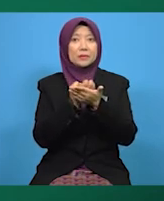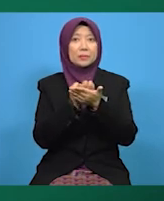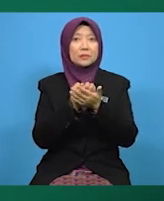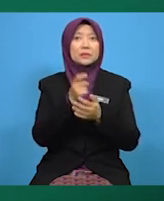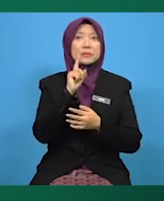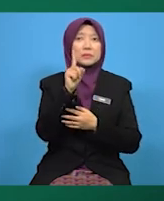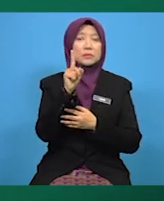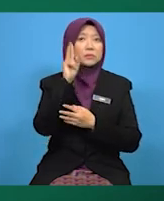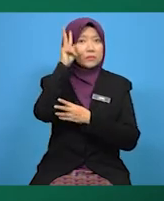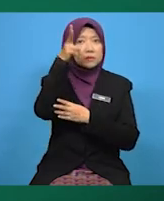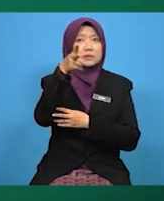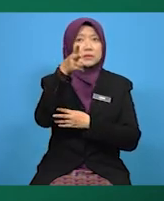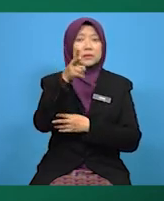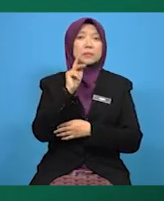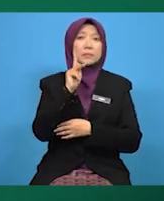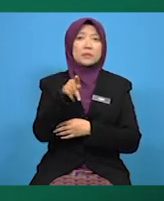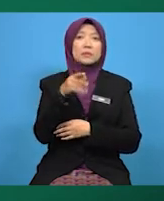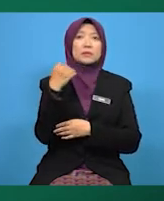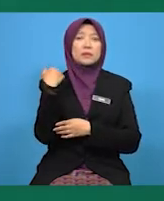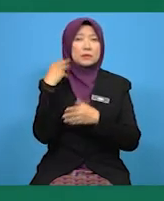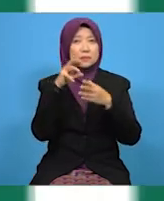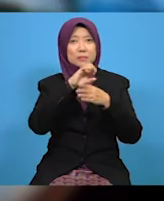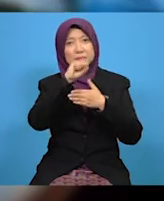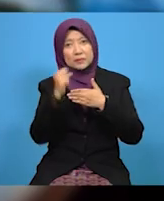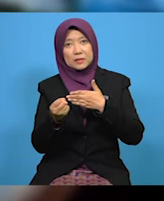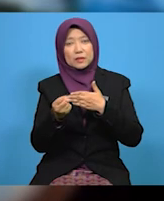ekonomi, satu visi, pasti ada